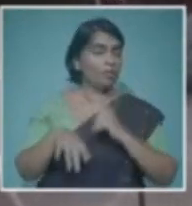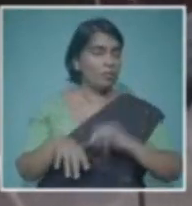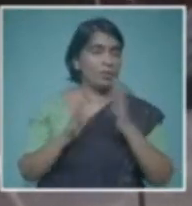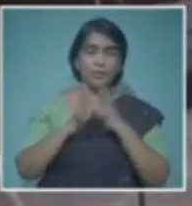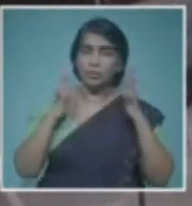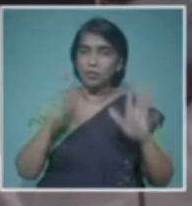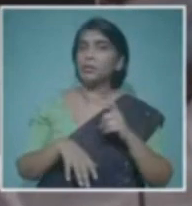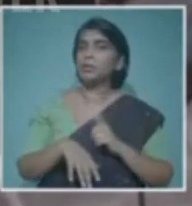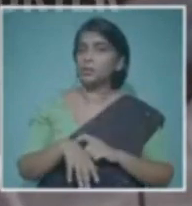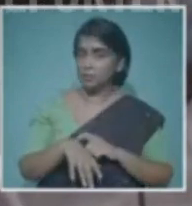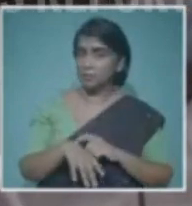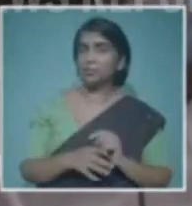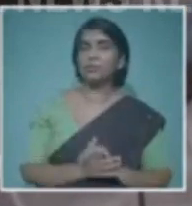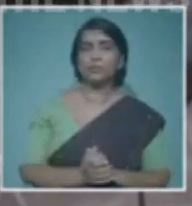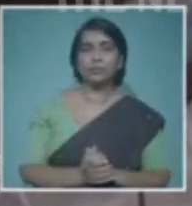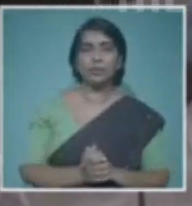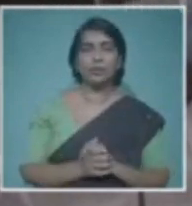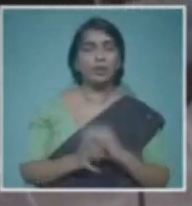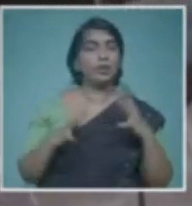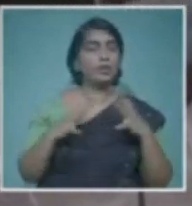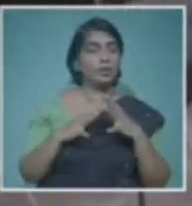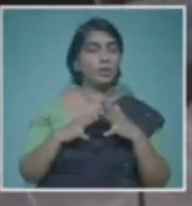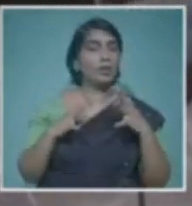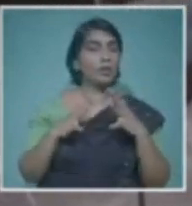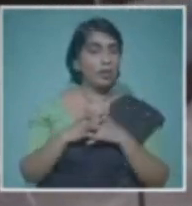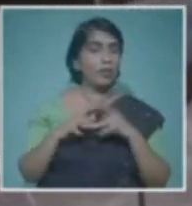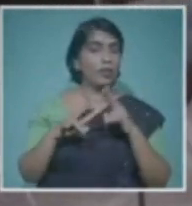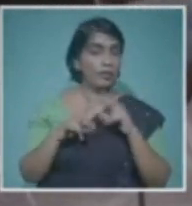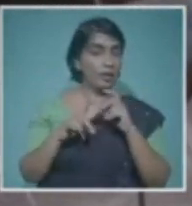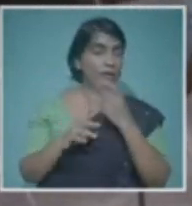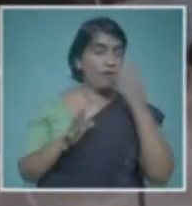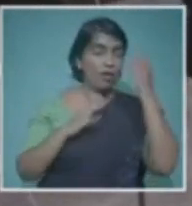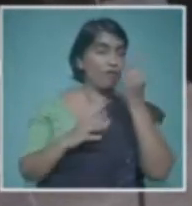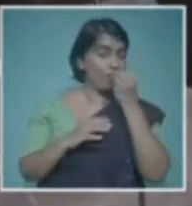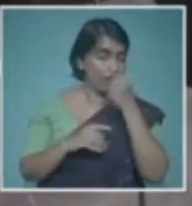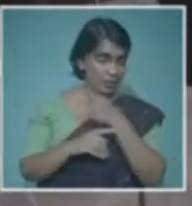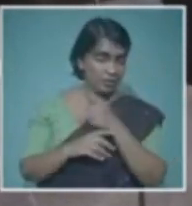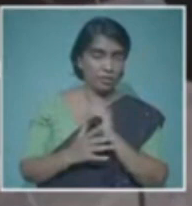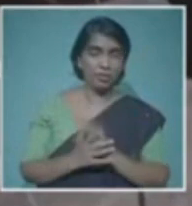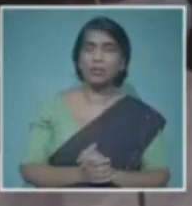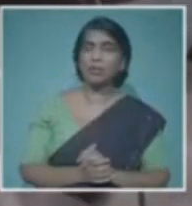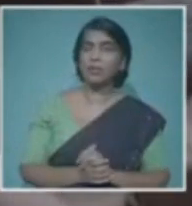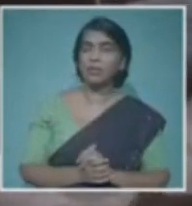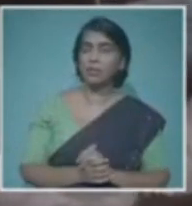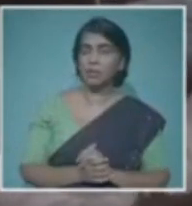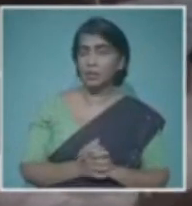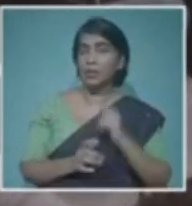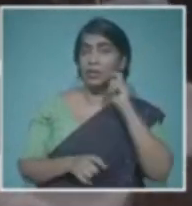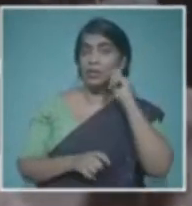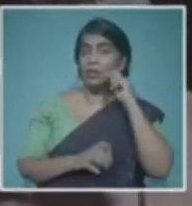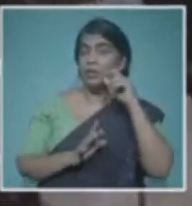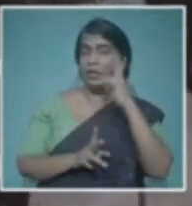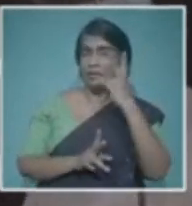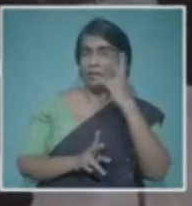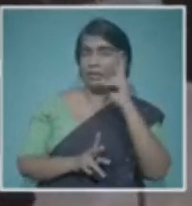අවදානම වැඩි වෙලා තියෙන මේ අවස්ථාවක WFP World Food Program එකේ දත්ත අනුව මේ